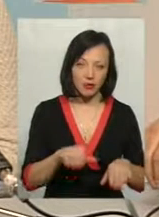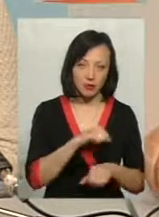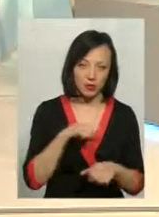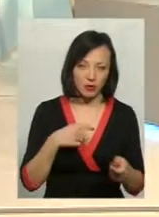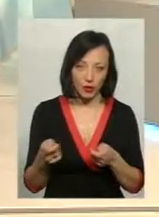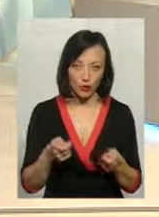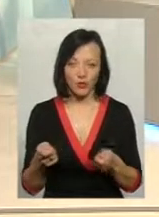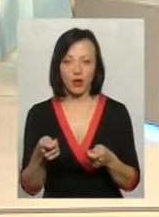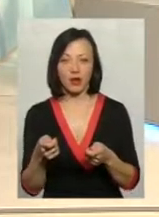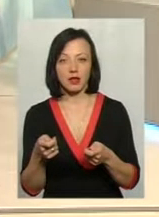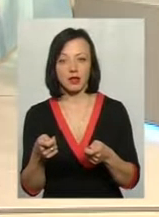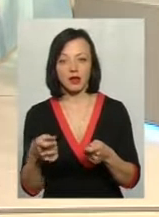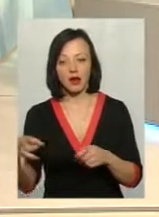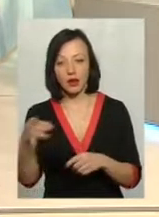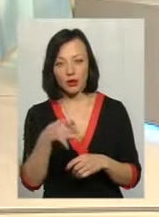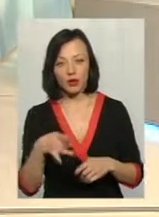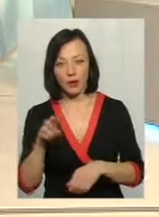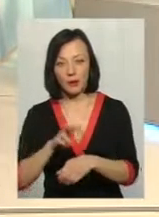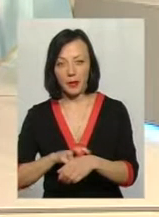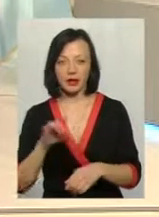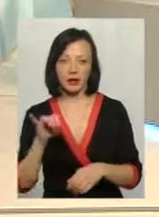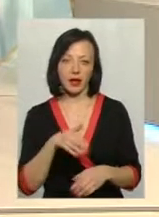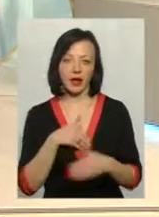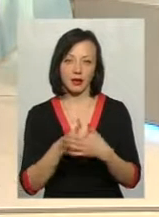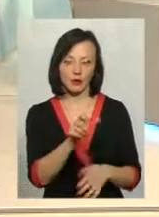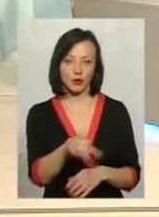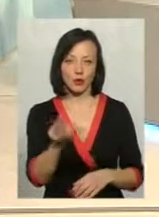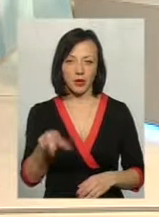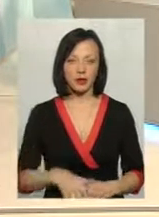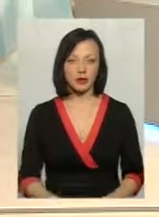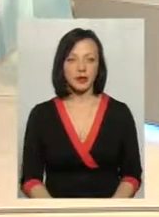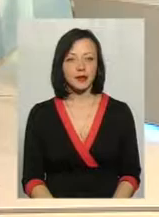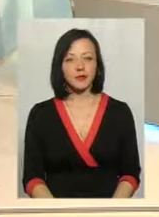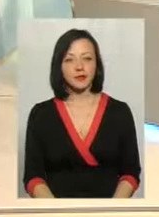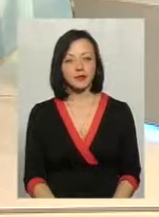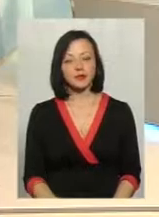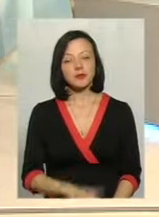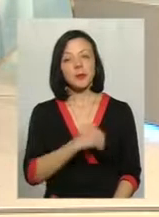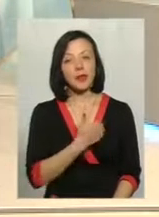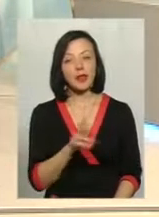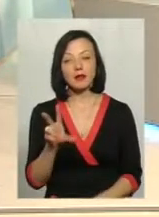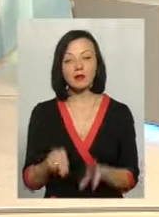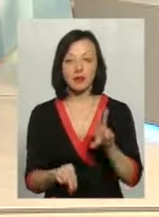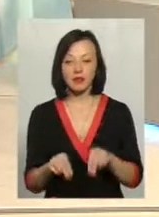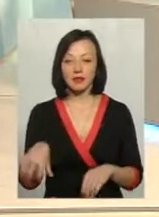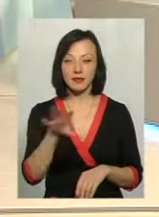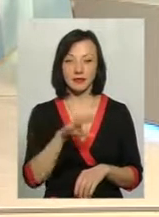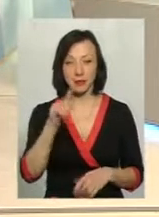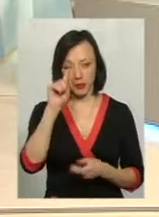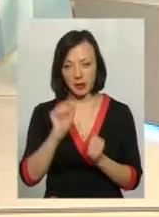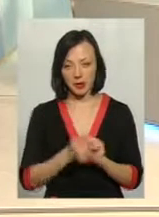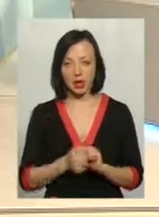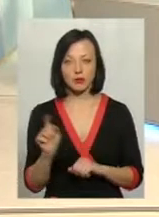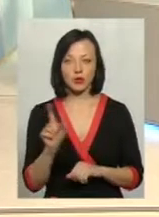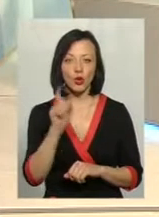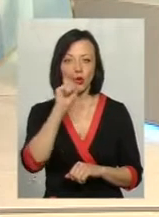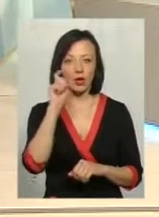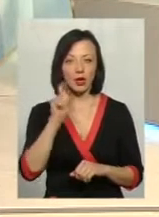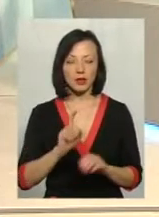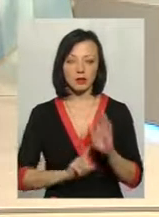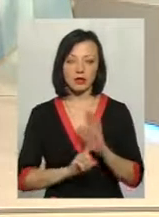самоврядування, регіональних медиків і активності громадян. Що ж, хочеться сподіватися, що всі пам'ятатимуть, що